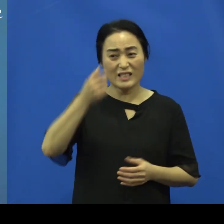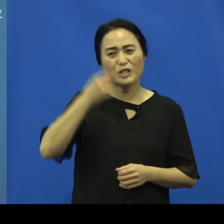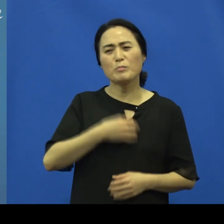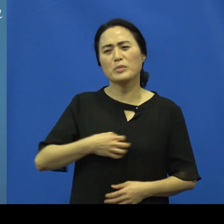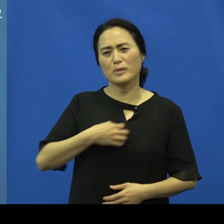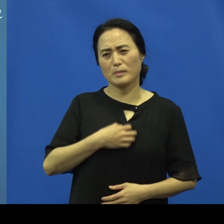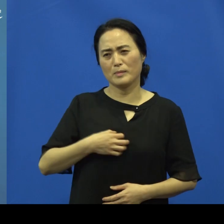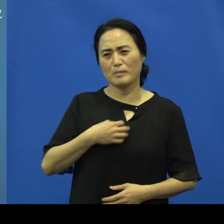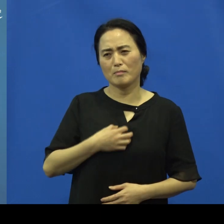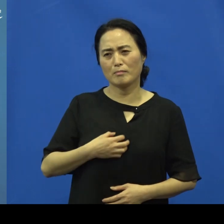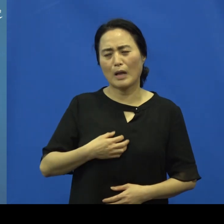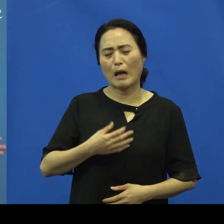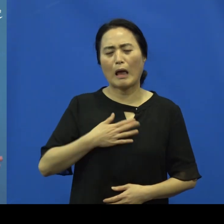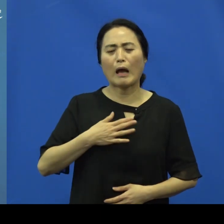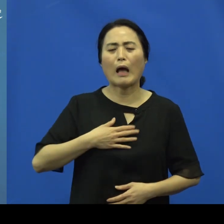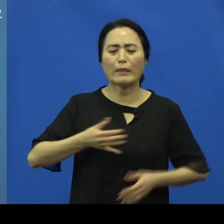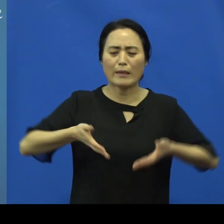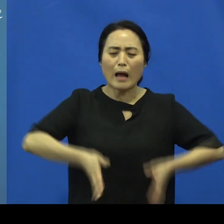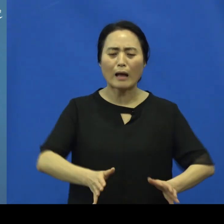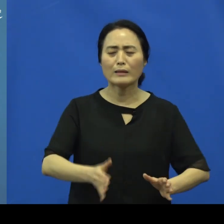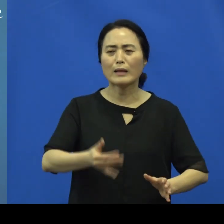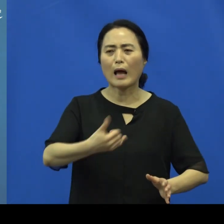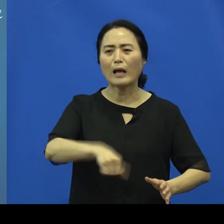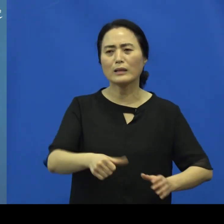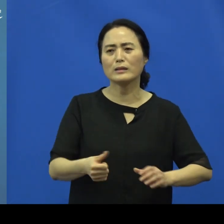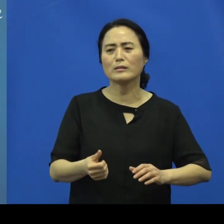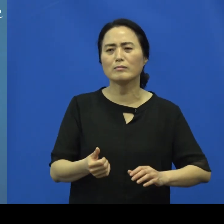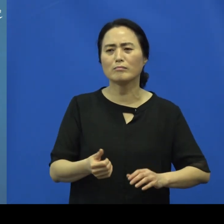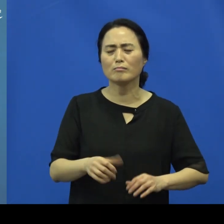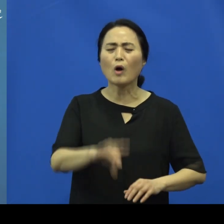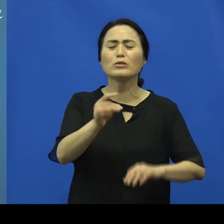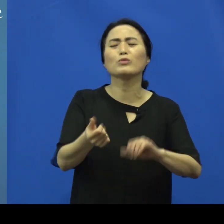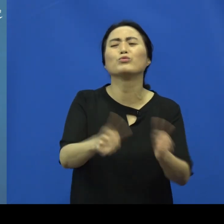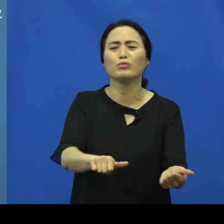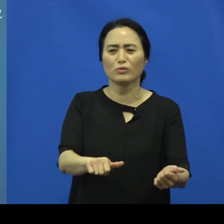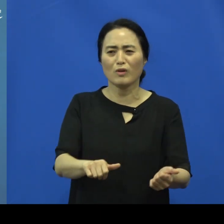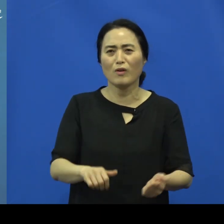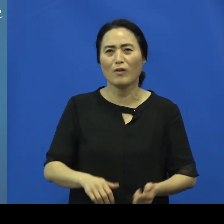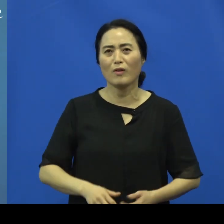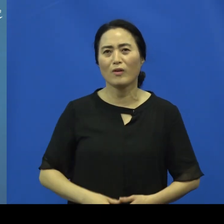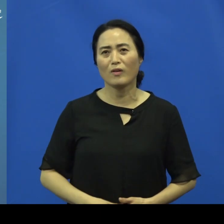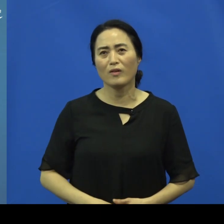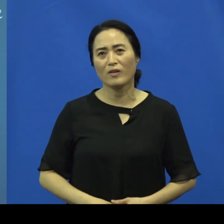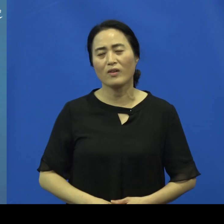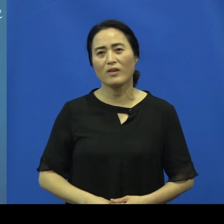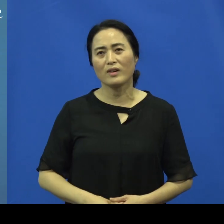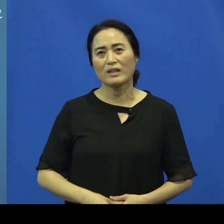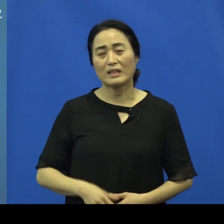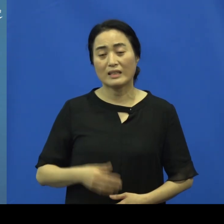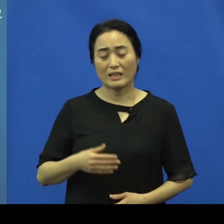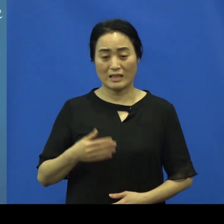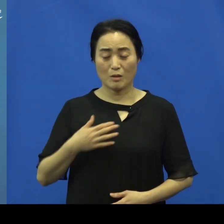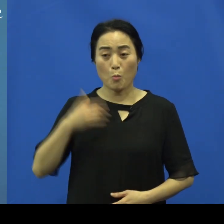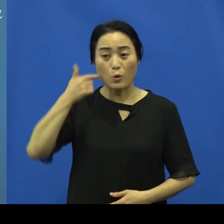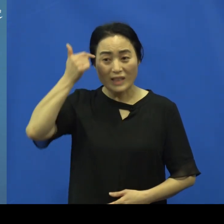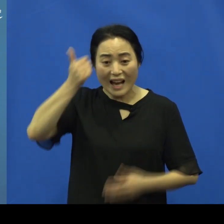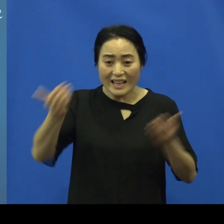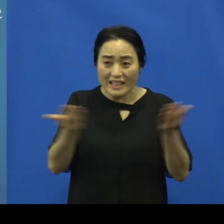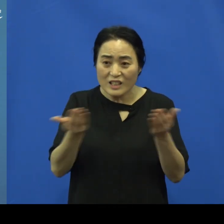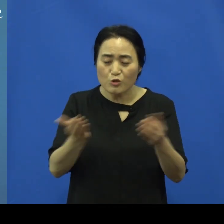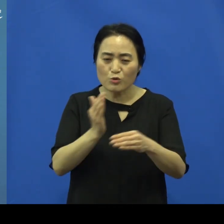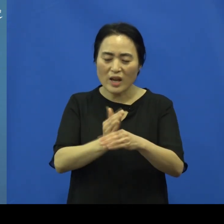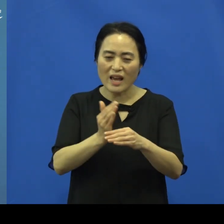거예요. 이것보다 더 어려운 거예요. 제가 장례식을 목회하면서 많이 이제 주례도